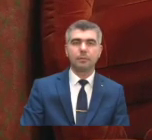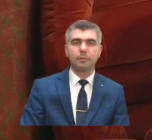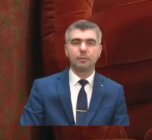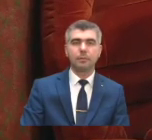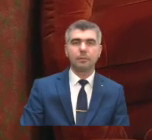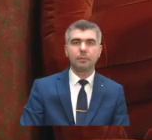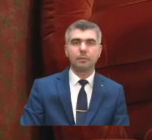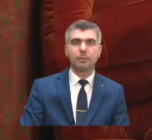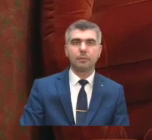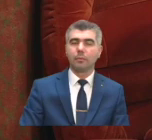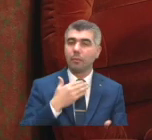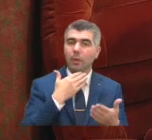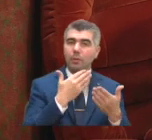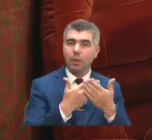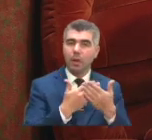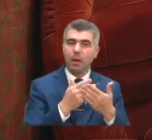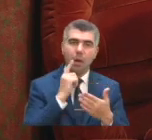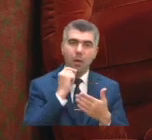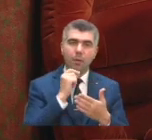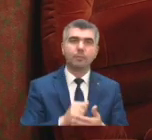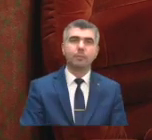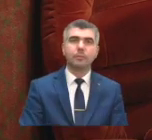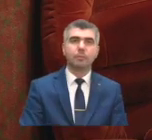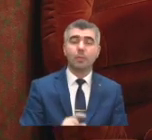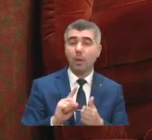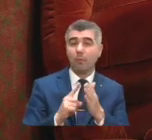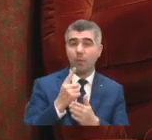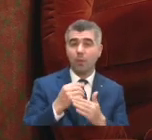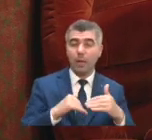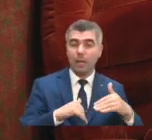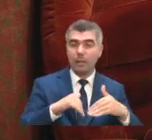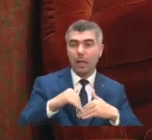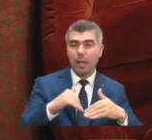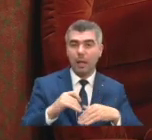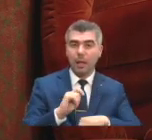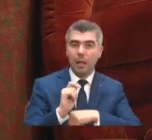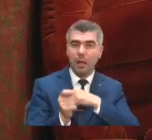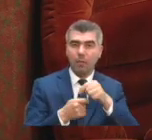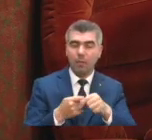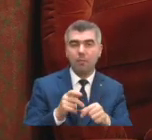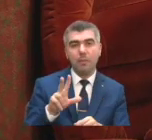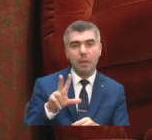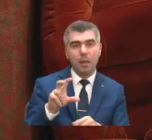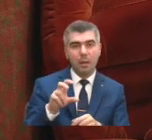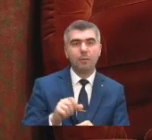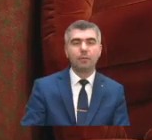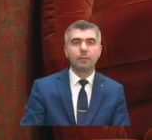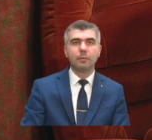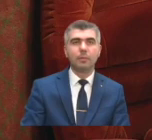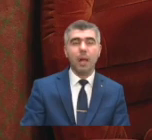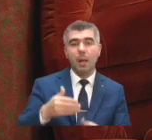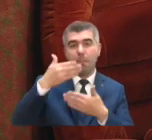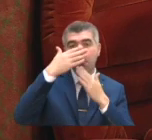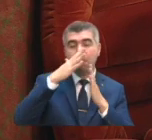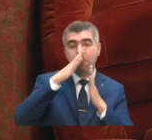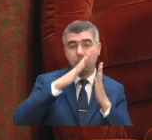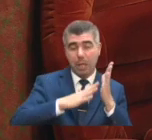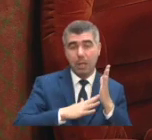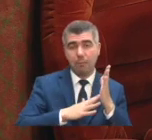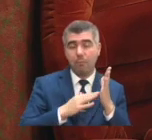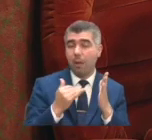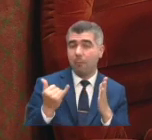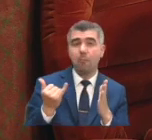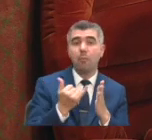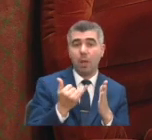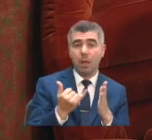سيد النائب المحترم، أولا بالنسبة للطرق القروية فكما تعلمون المغرب خطى خطوات مهمة في هذا